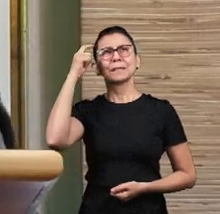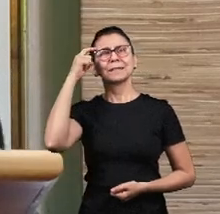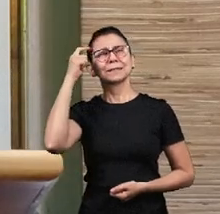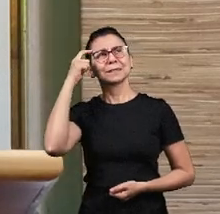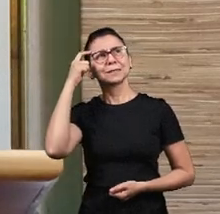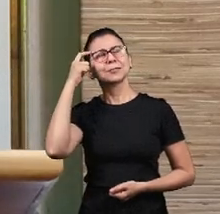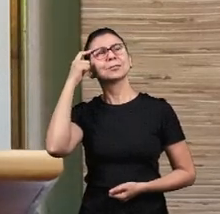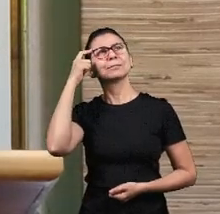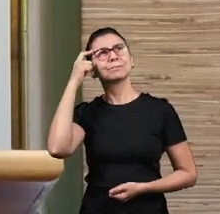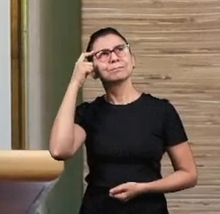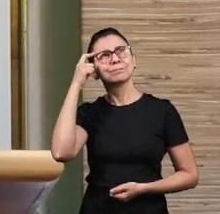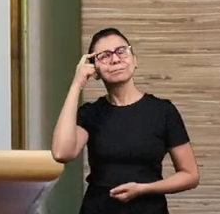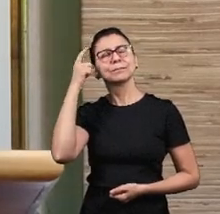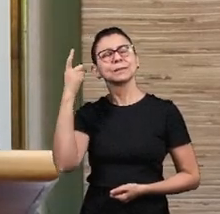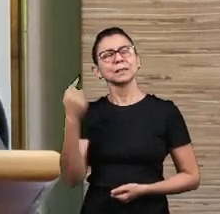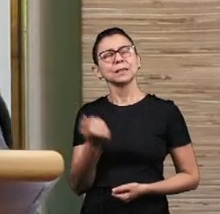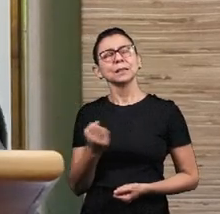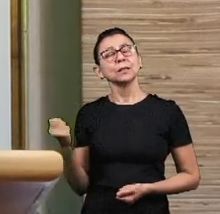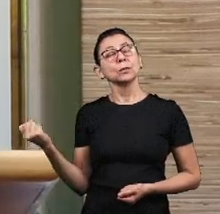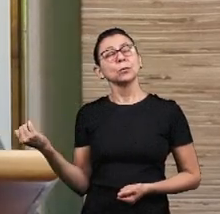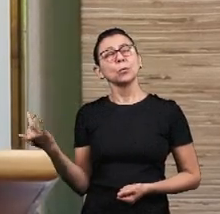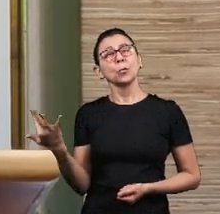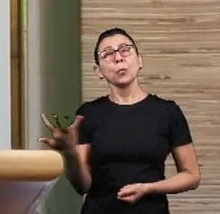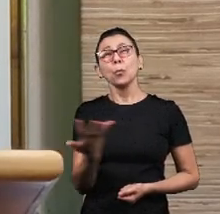de penser combien de personnes